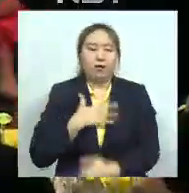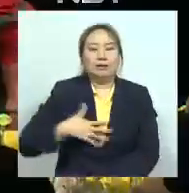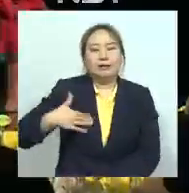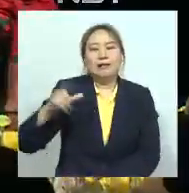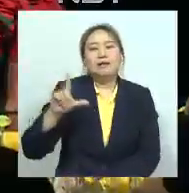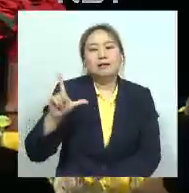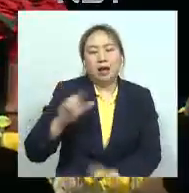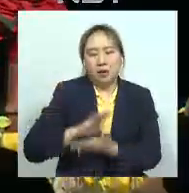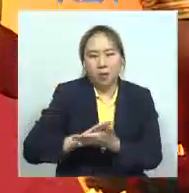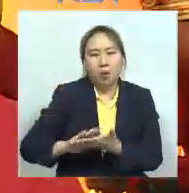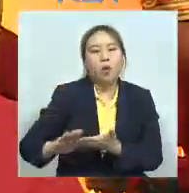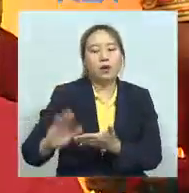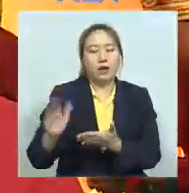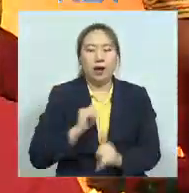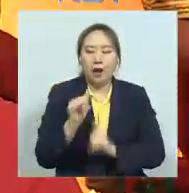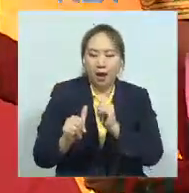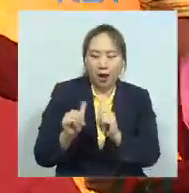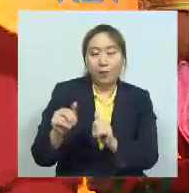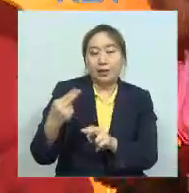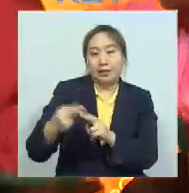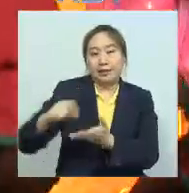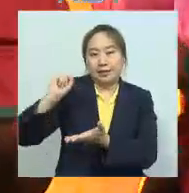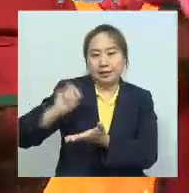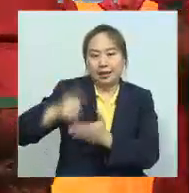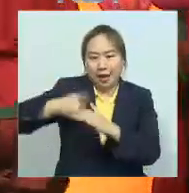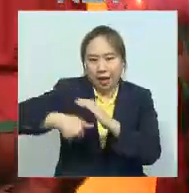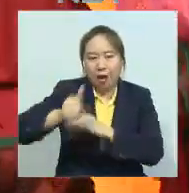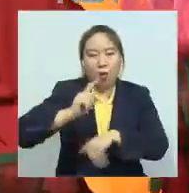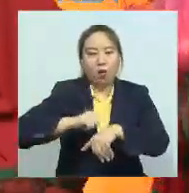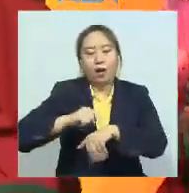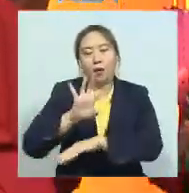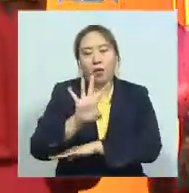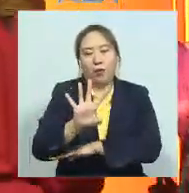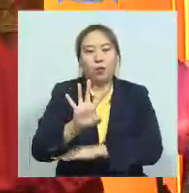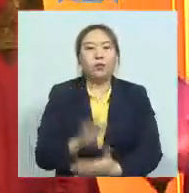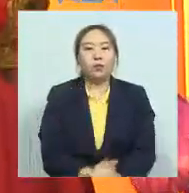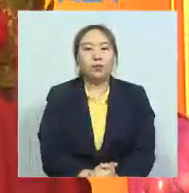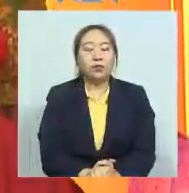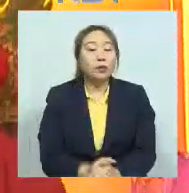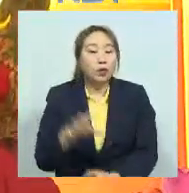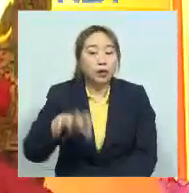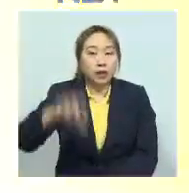พเรียบร้อยและสามารถลงทะเบียนเข้าร่วมงานได้ตั้งแต่เวลา 16:00 นนะครับณ